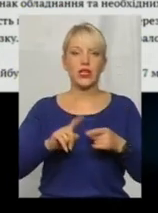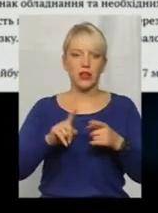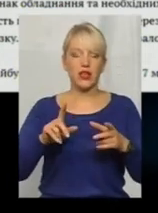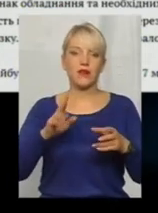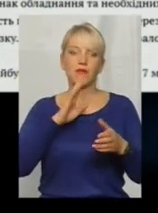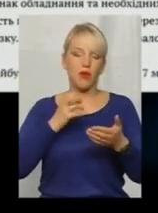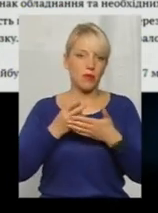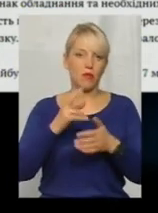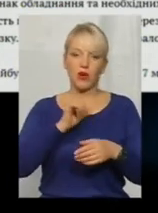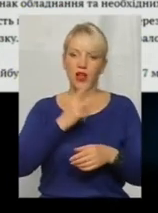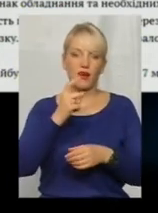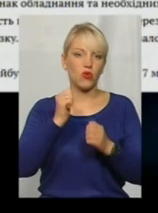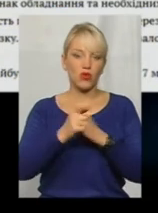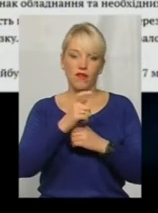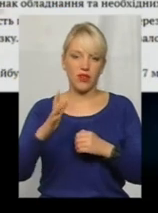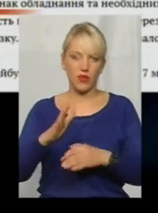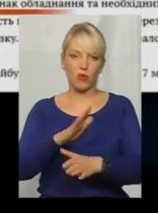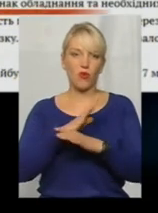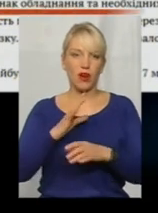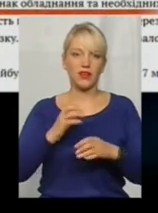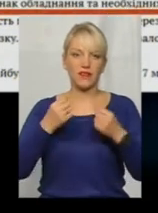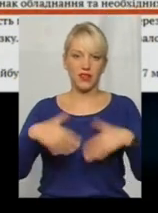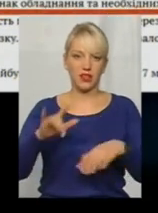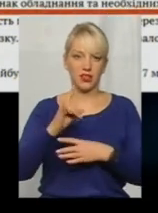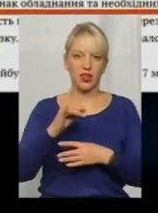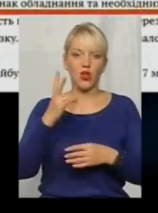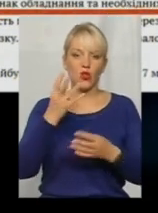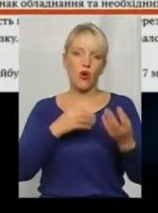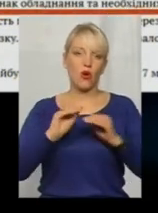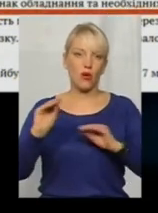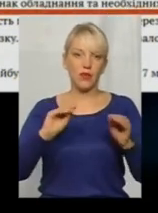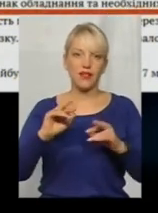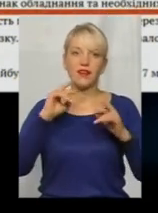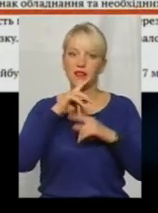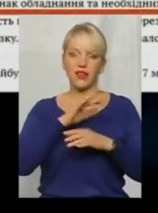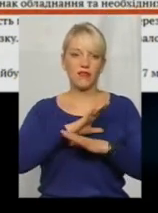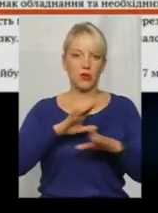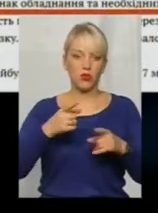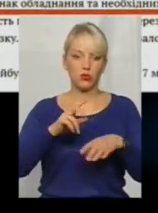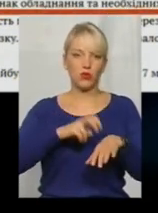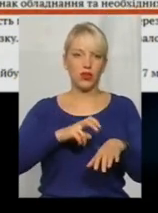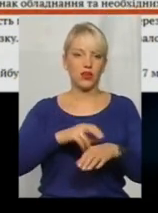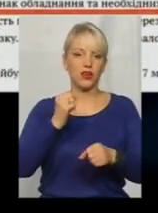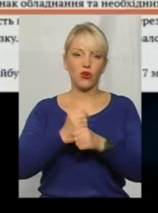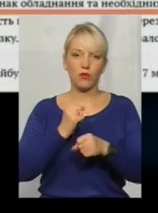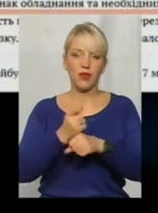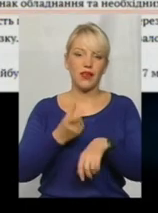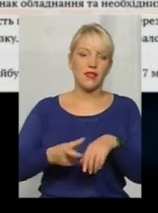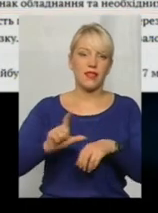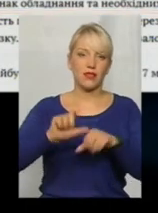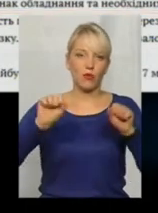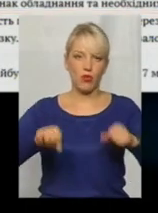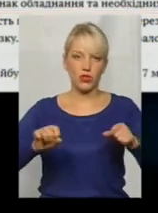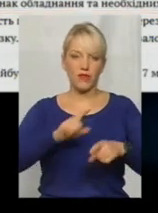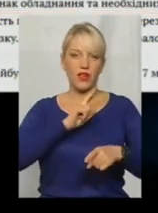хвилини могла померти і втратити дитину. Однак обладнання та необхідних ліків не було, тож лікарі робили надможливе та